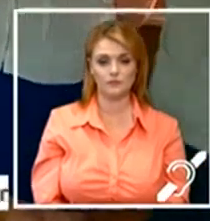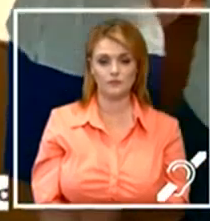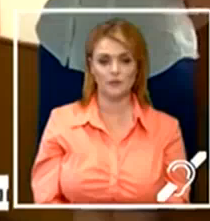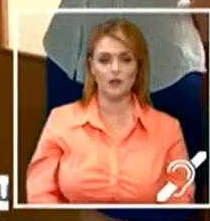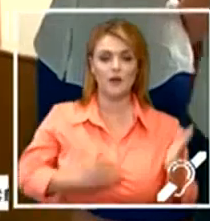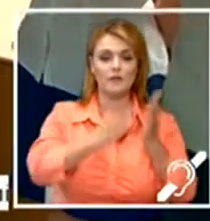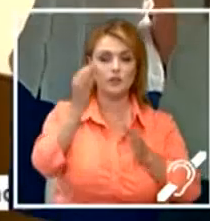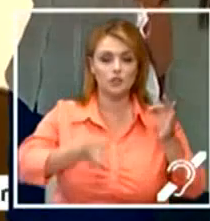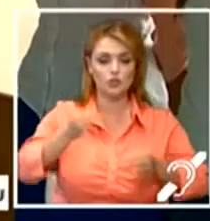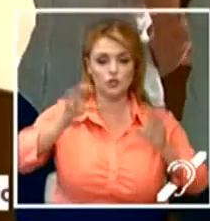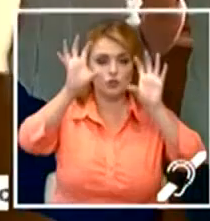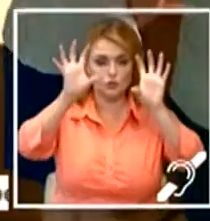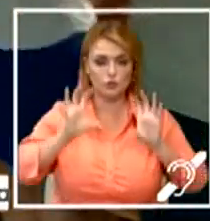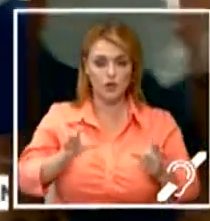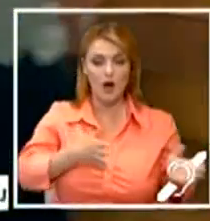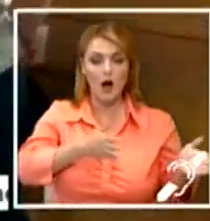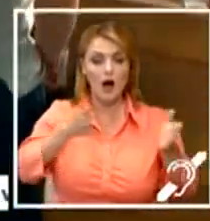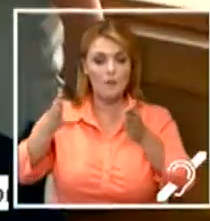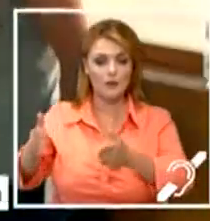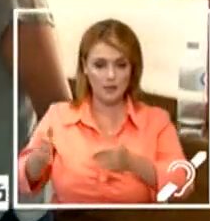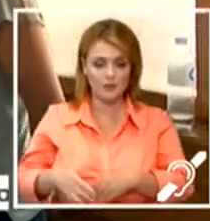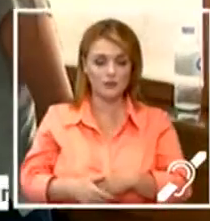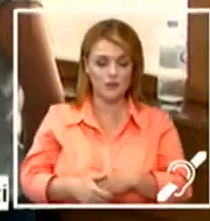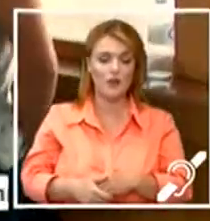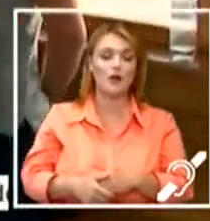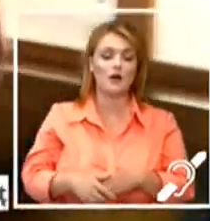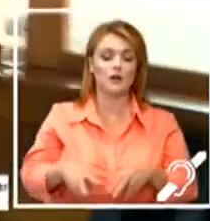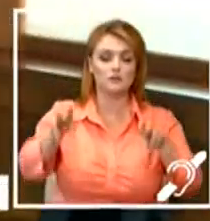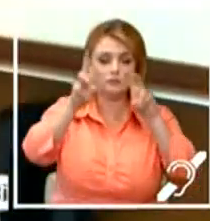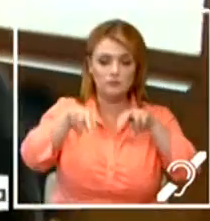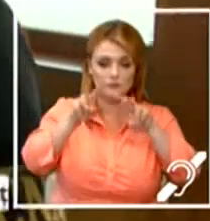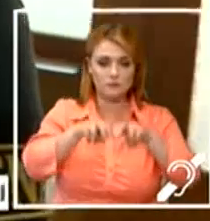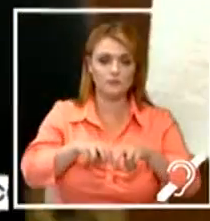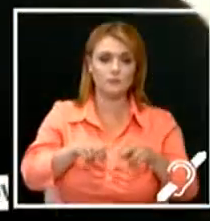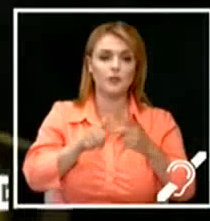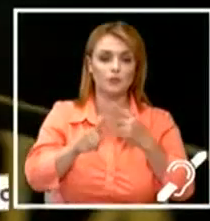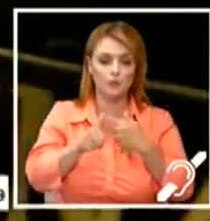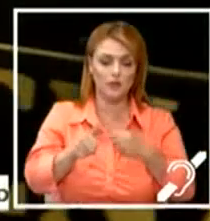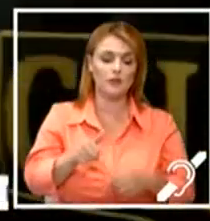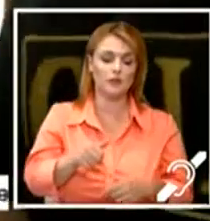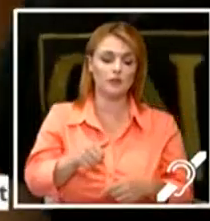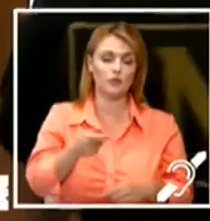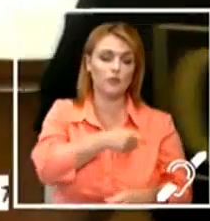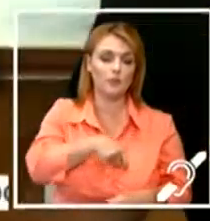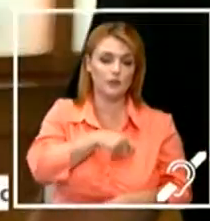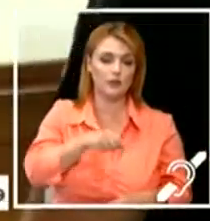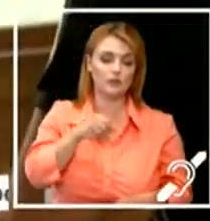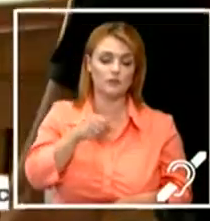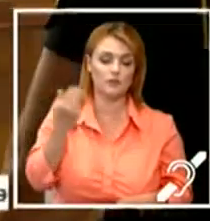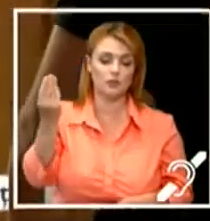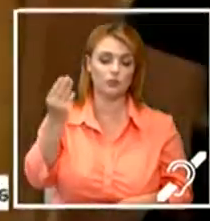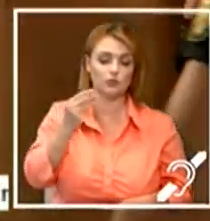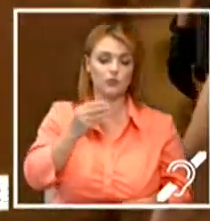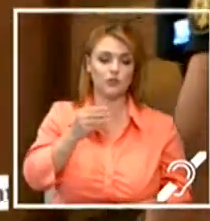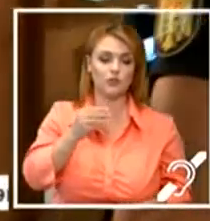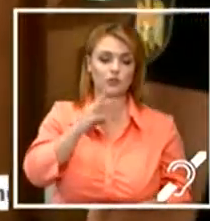Curtea de apel Chișinău a amânat examinarea contestației avocaților deputatului Partidului Șor, Arina Tauber, și a celei depuse de